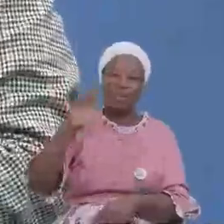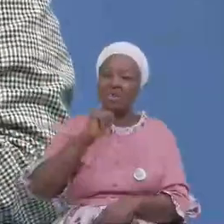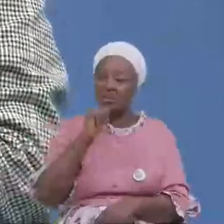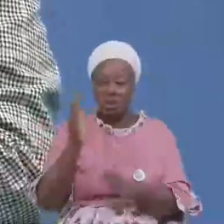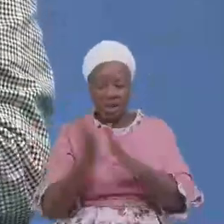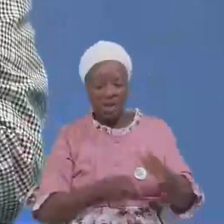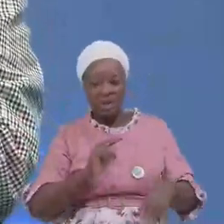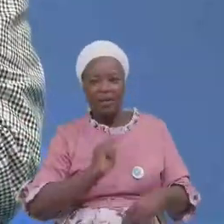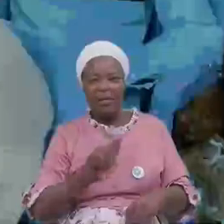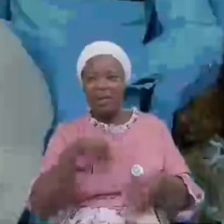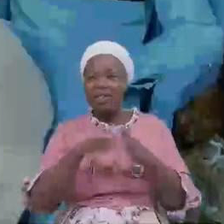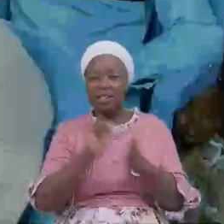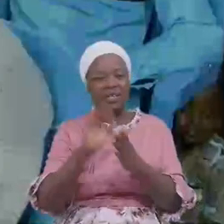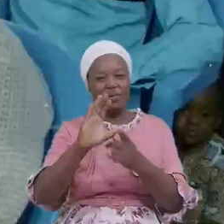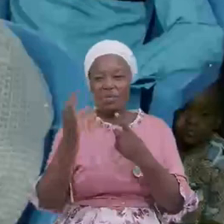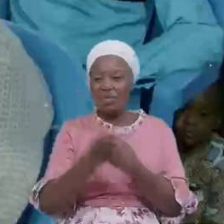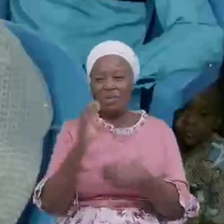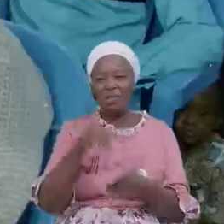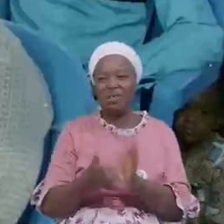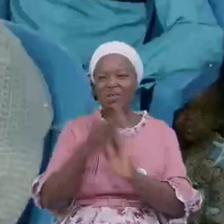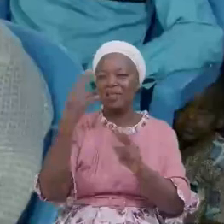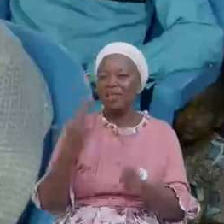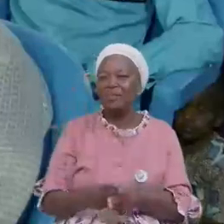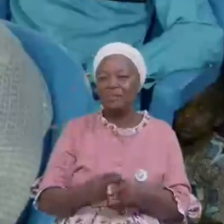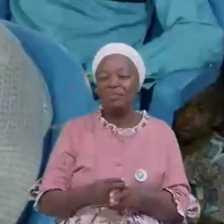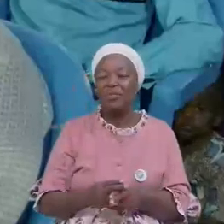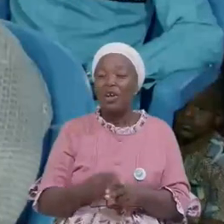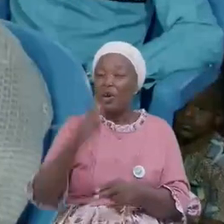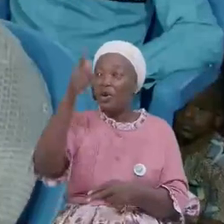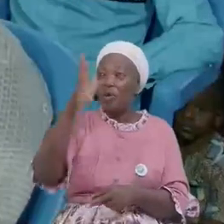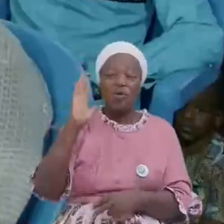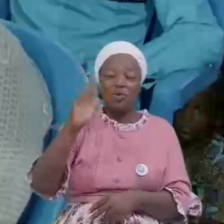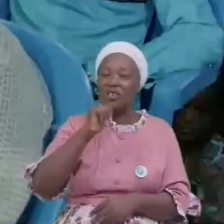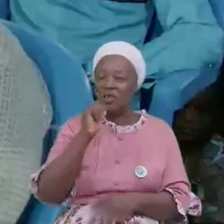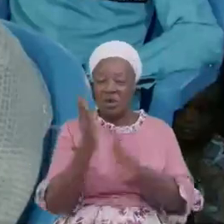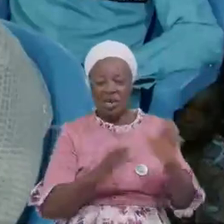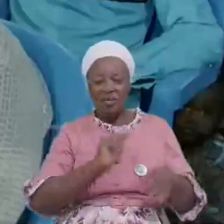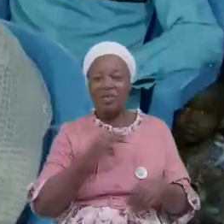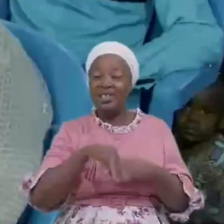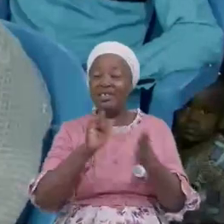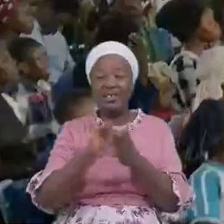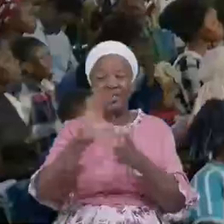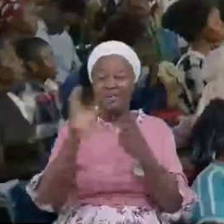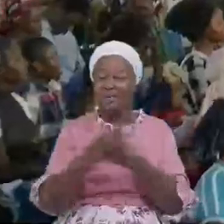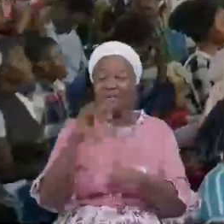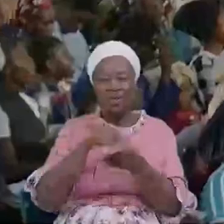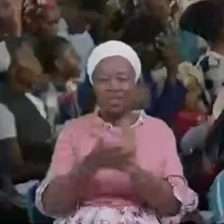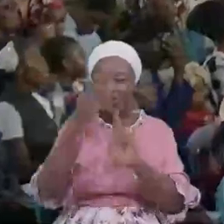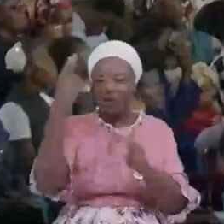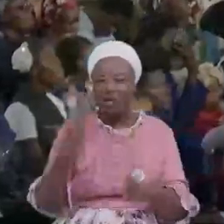ne va pas nous laisser dans cette condition. J'ai dit, Dieu ne nous laissera pas dans cette condition.